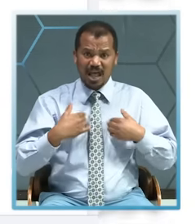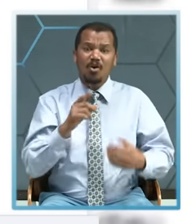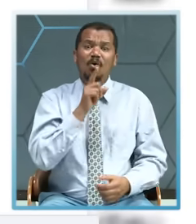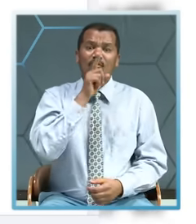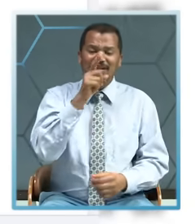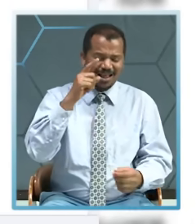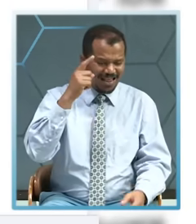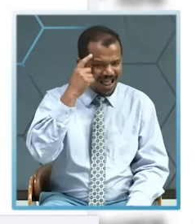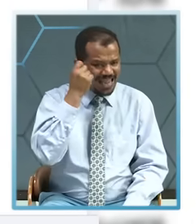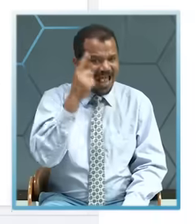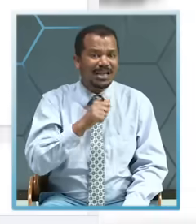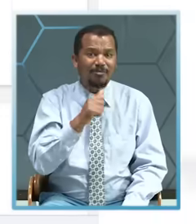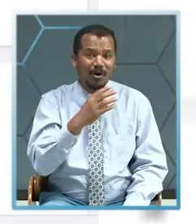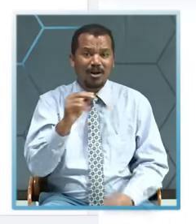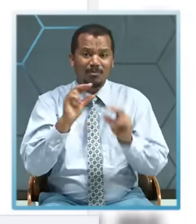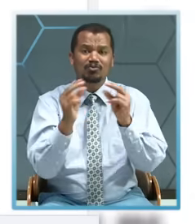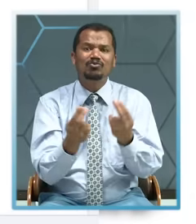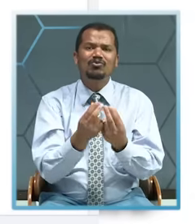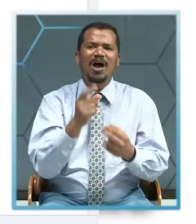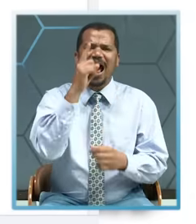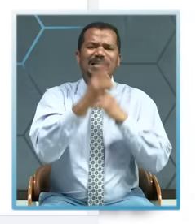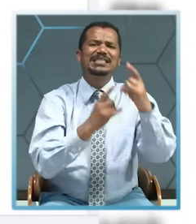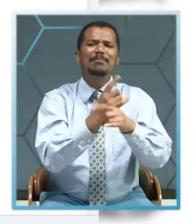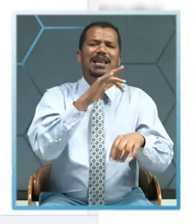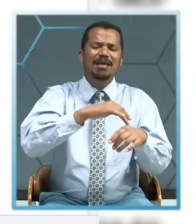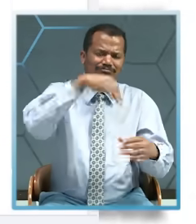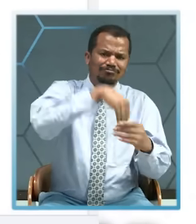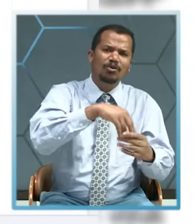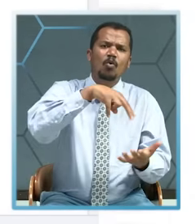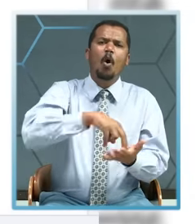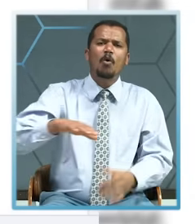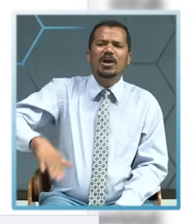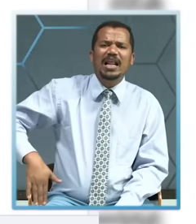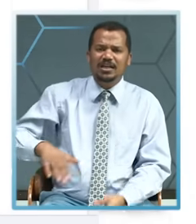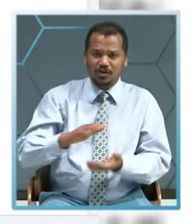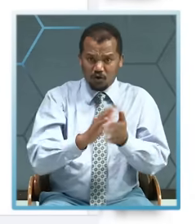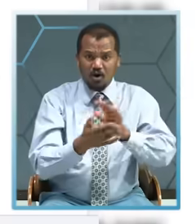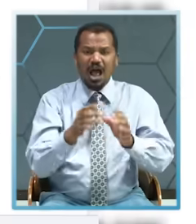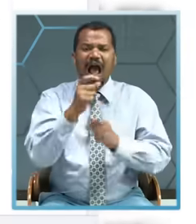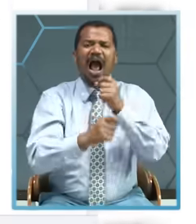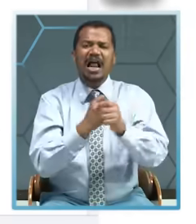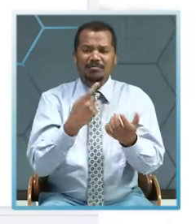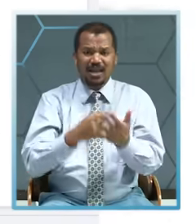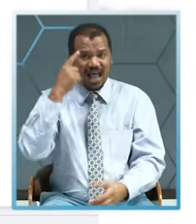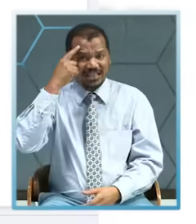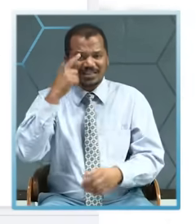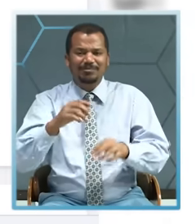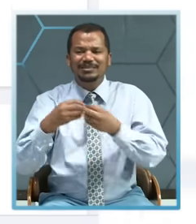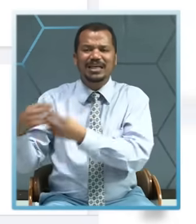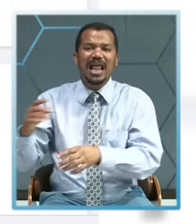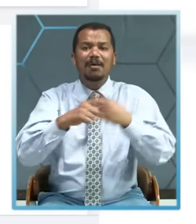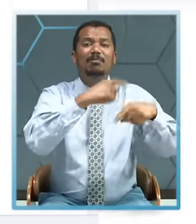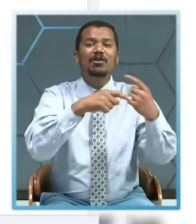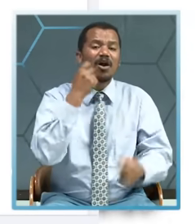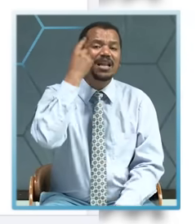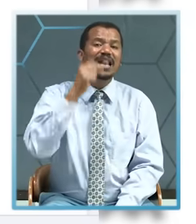ላይ ያለውን ሁኔታ ያላገናዘበና ቡድኑ የሆነ ዘመን ላይ የተቸነከረ ቆሞ ቀር እንደሆነ እንዲሁም ዓለም ይህንን አስተሳሰብ